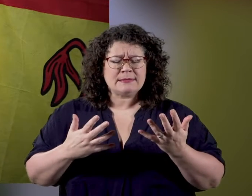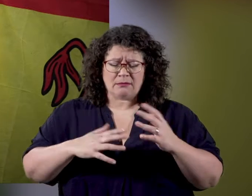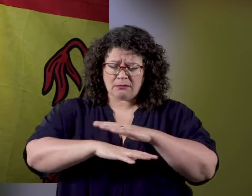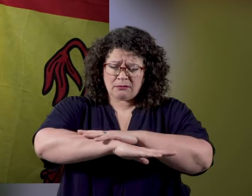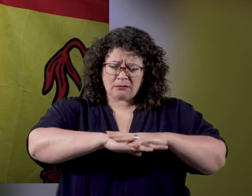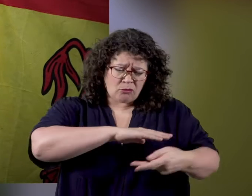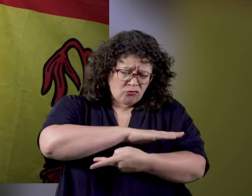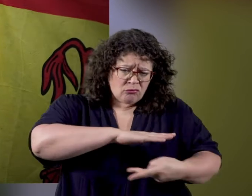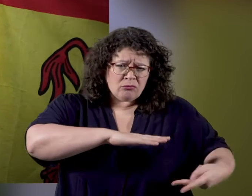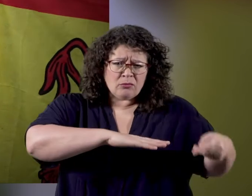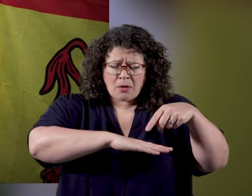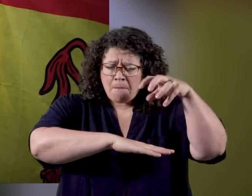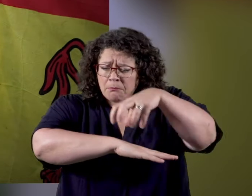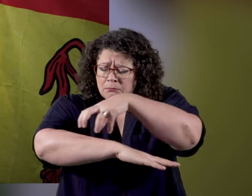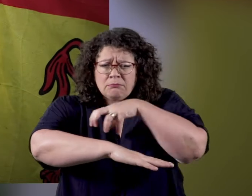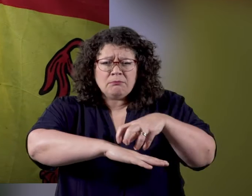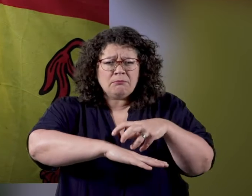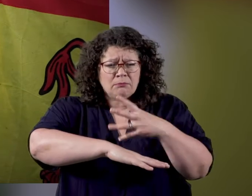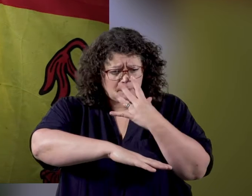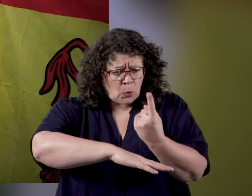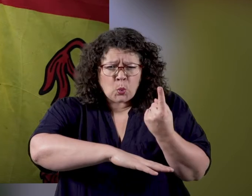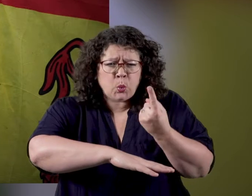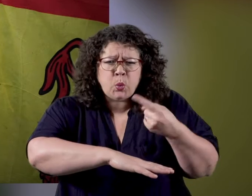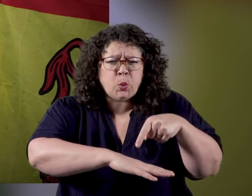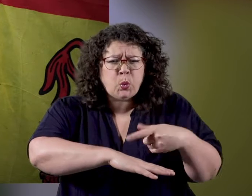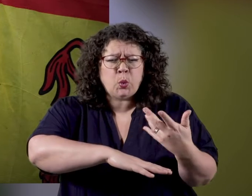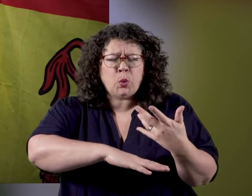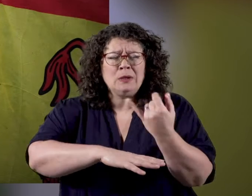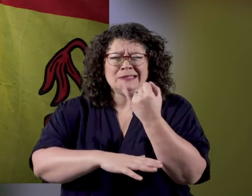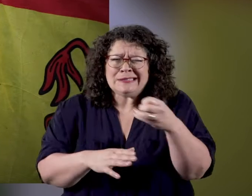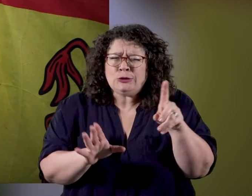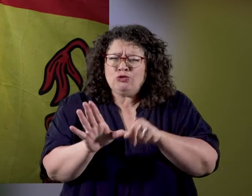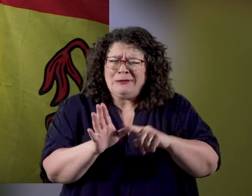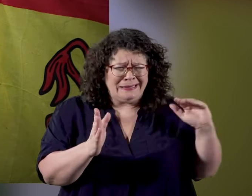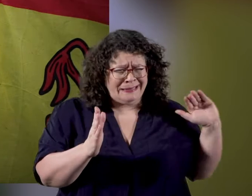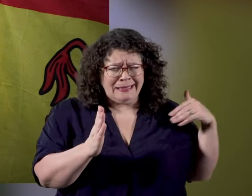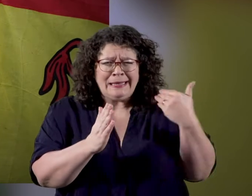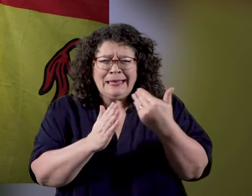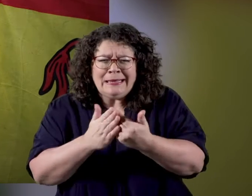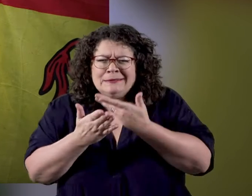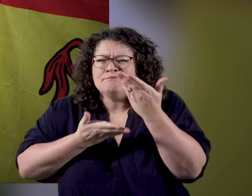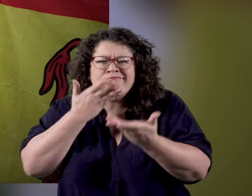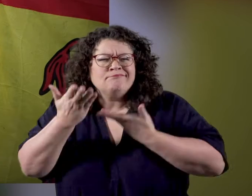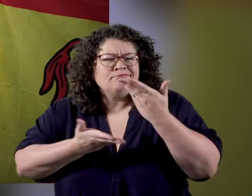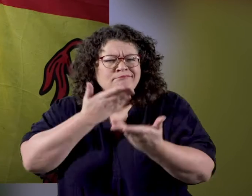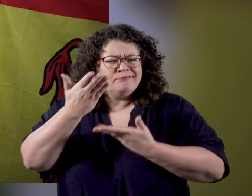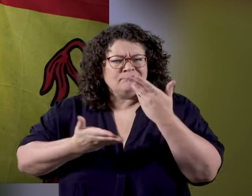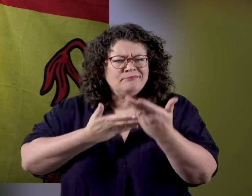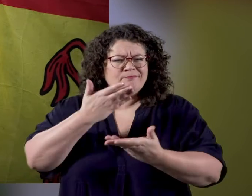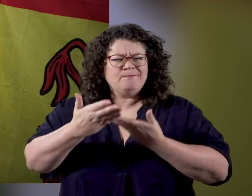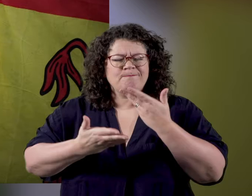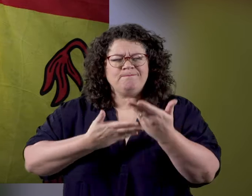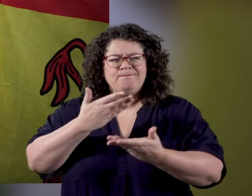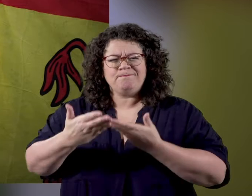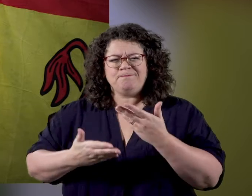gerddi. Dydy amser yn pylu dim ar yr atgofion. Ydw i ymysg ffrindiau yma. Ydych